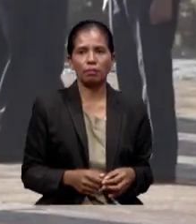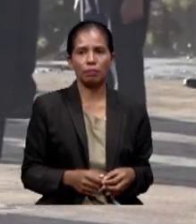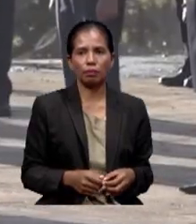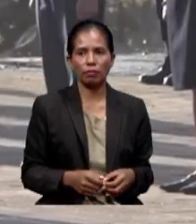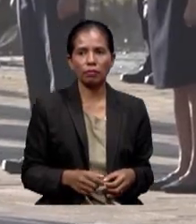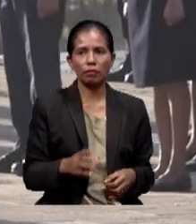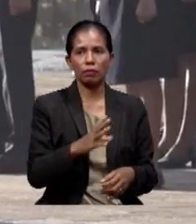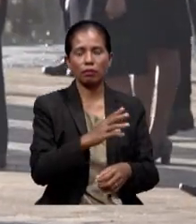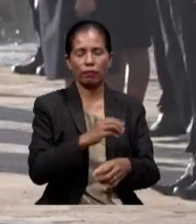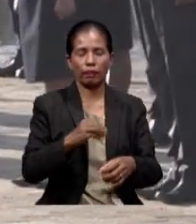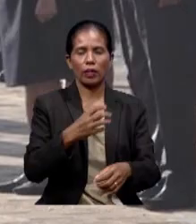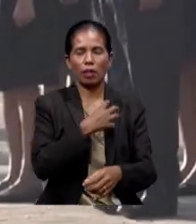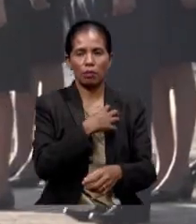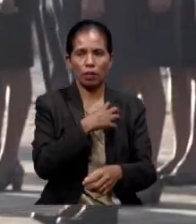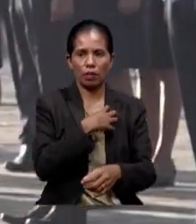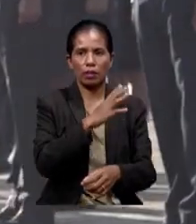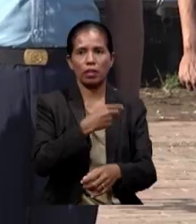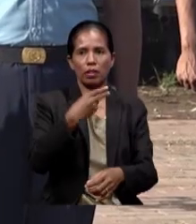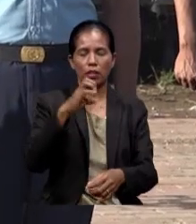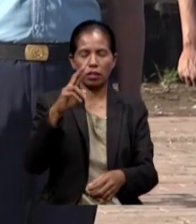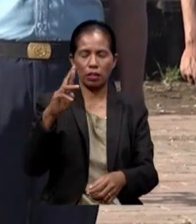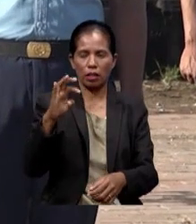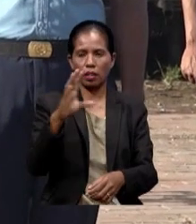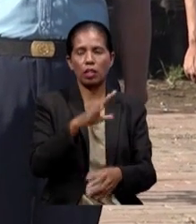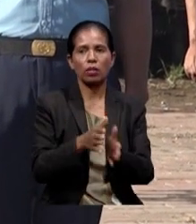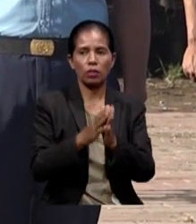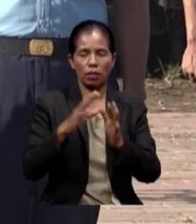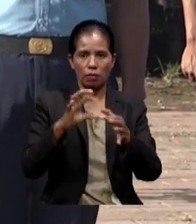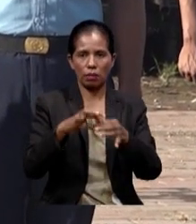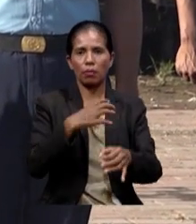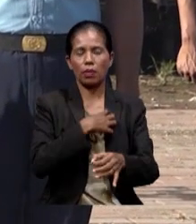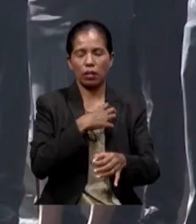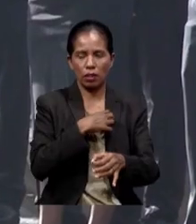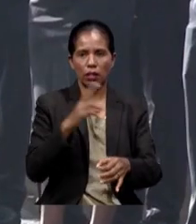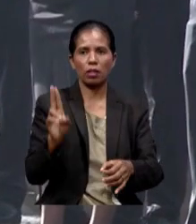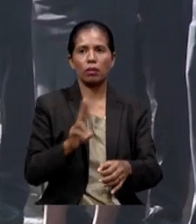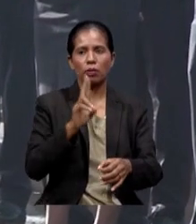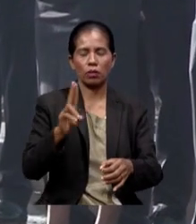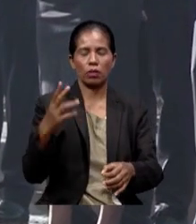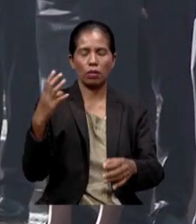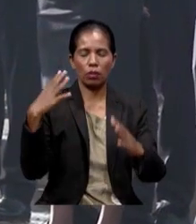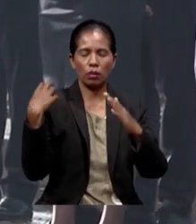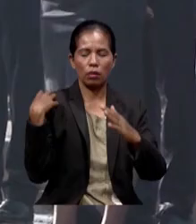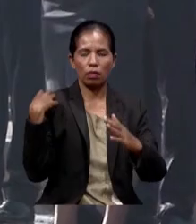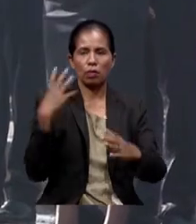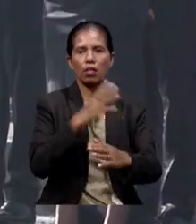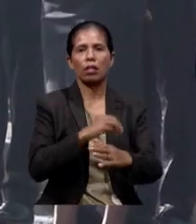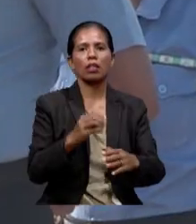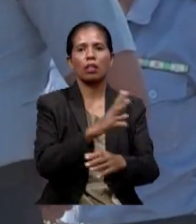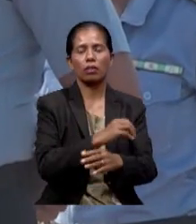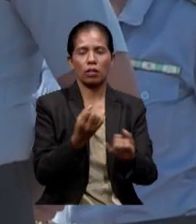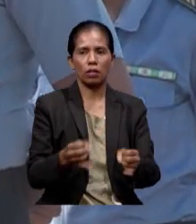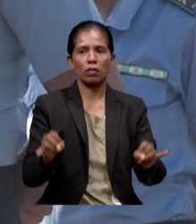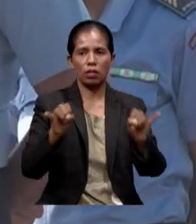Comandante Geral Penitel, Comissário Geral Henrique da Costa, Russo Membro Penitel Sira, nebe ocupa hela caserna Penitel, bem hira reforma ou si